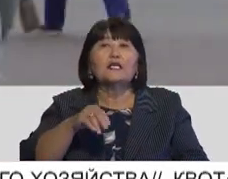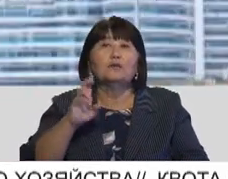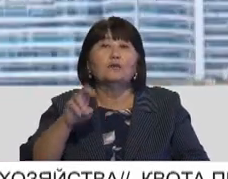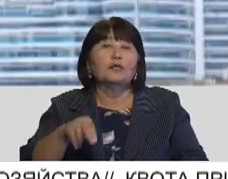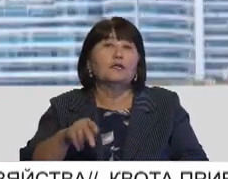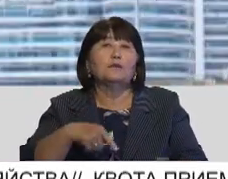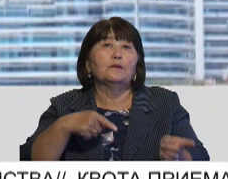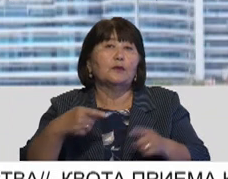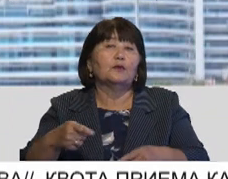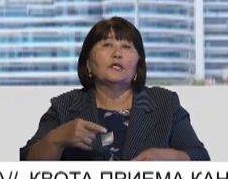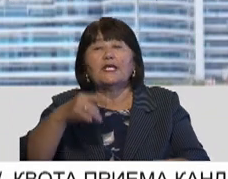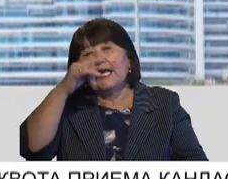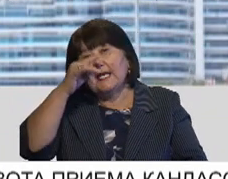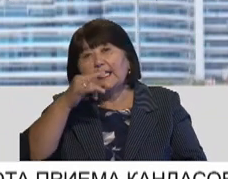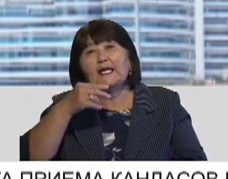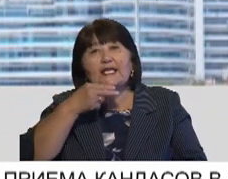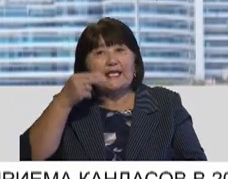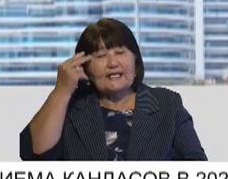переходит на китайский